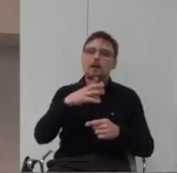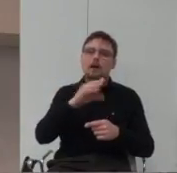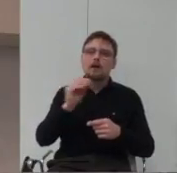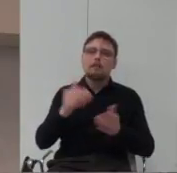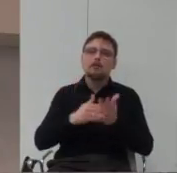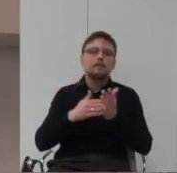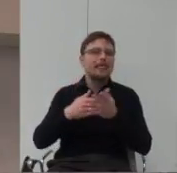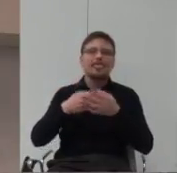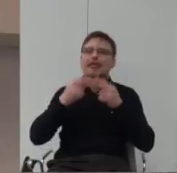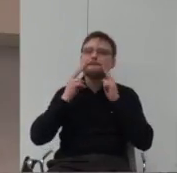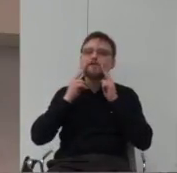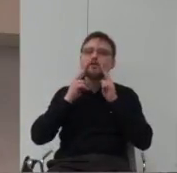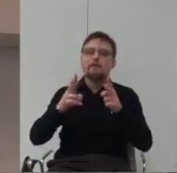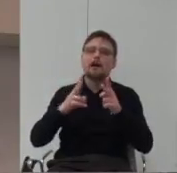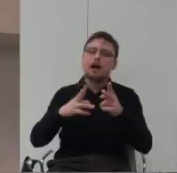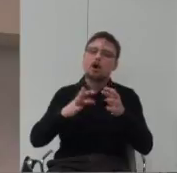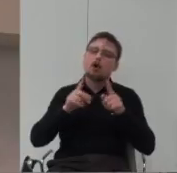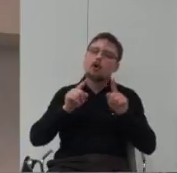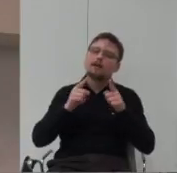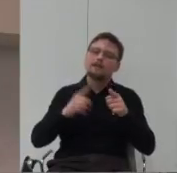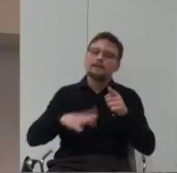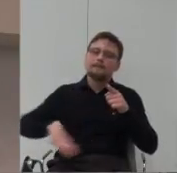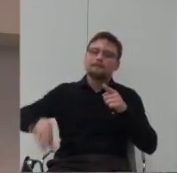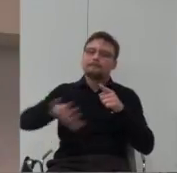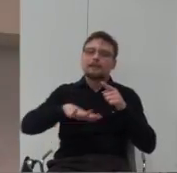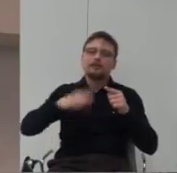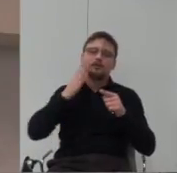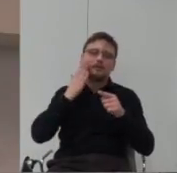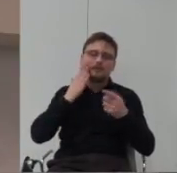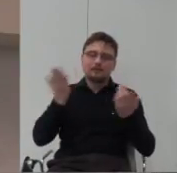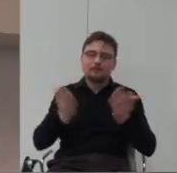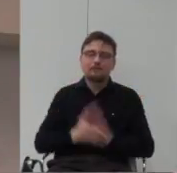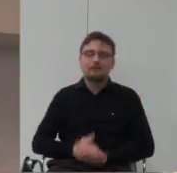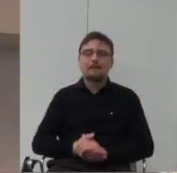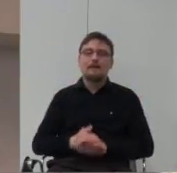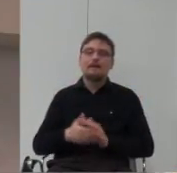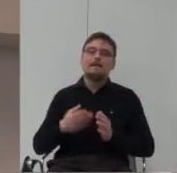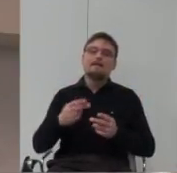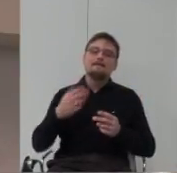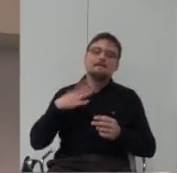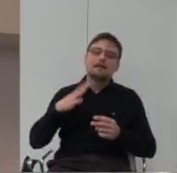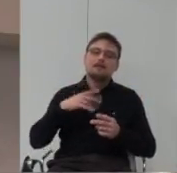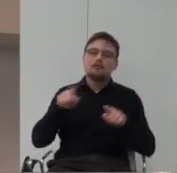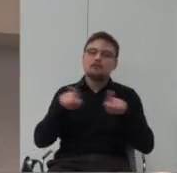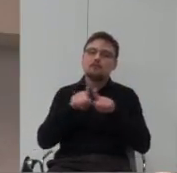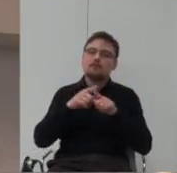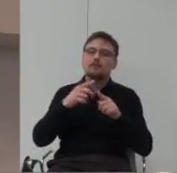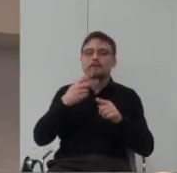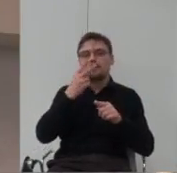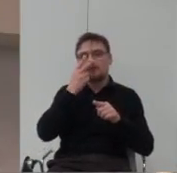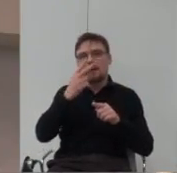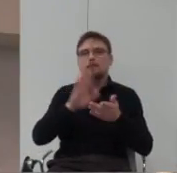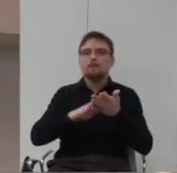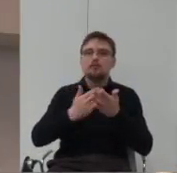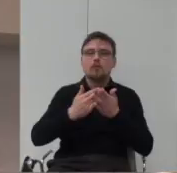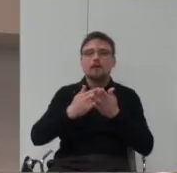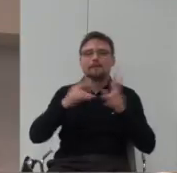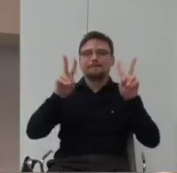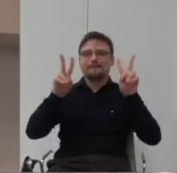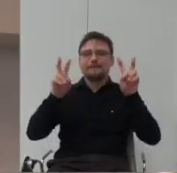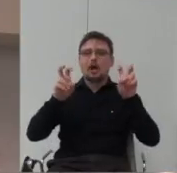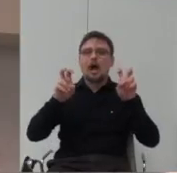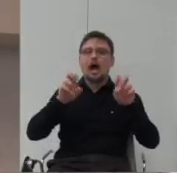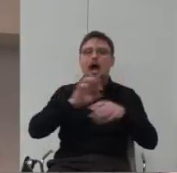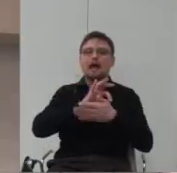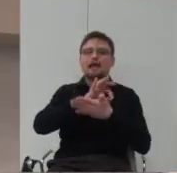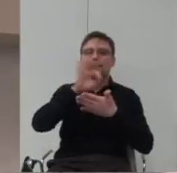również tę potrzebę jakiegoś stopnia nieformalności w organizacji przestrzeni mieszkaniowej. No, warto się